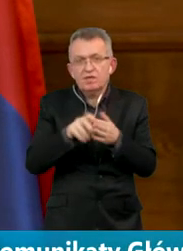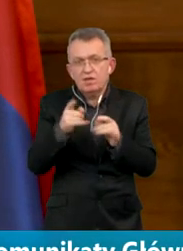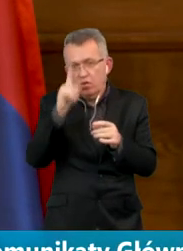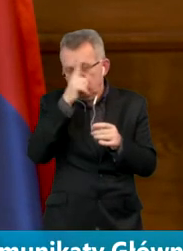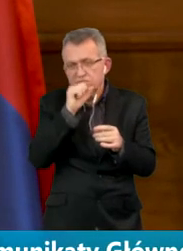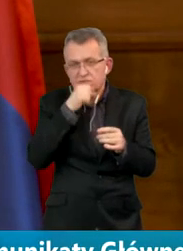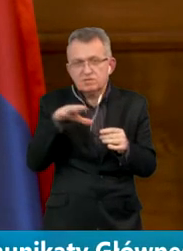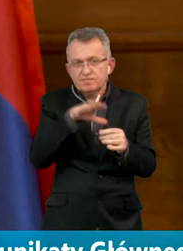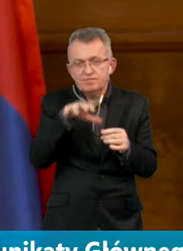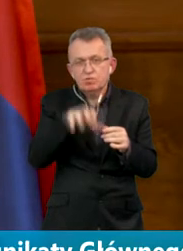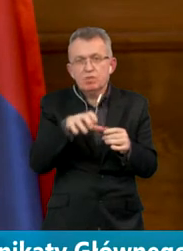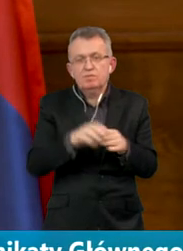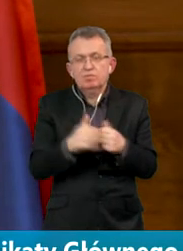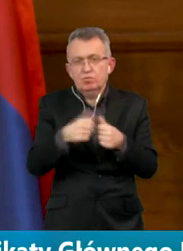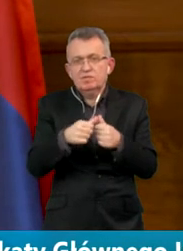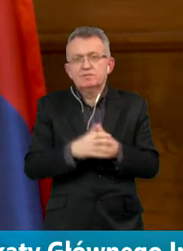w rejonie ulicy Okulickiego.